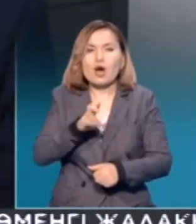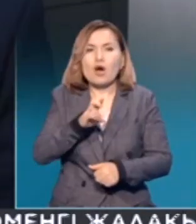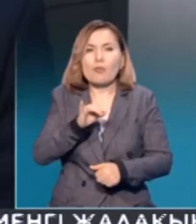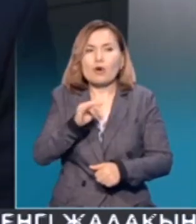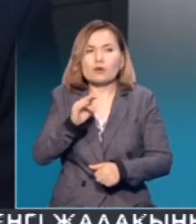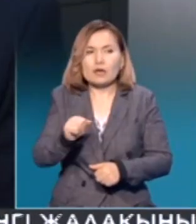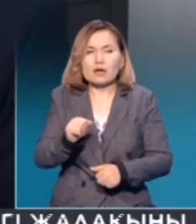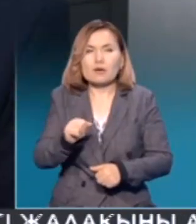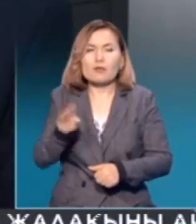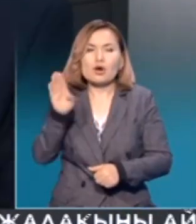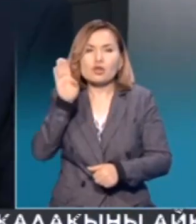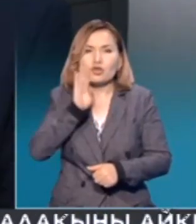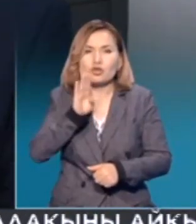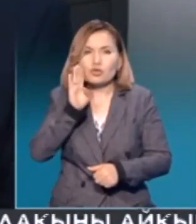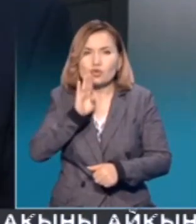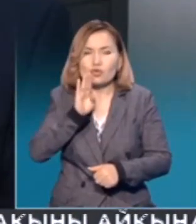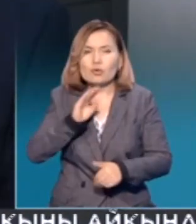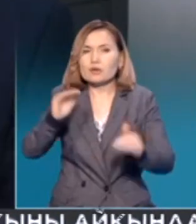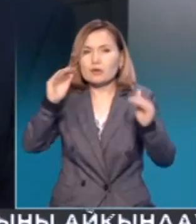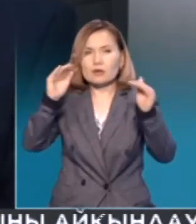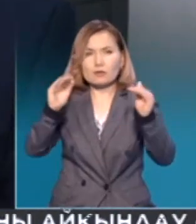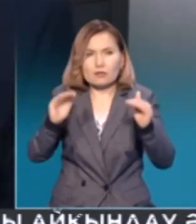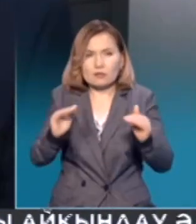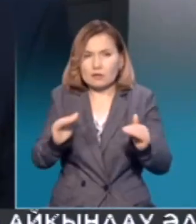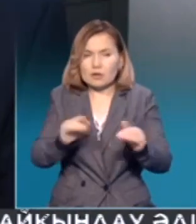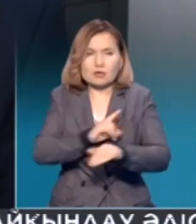ең төмен межесіне жеткен жоқпыз.